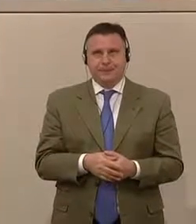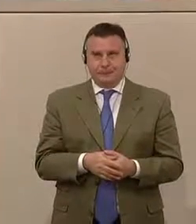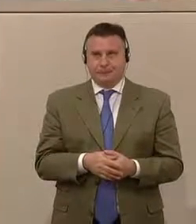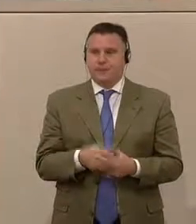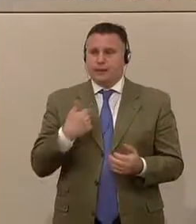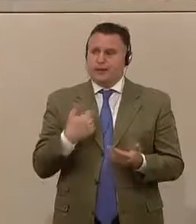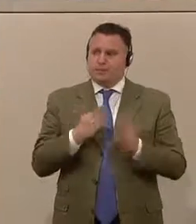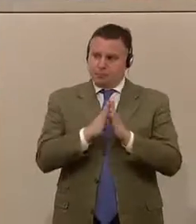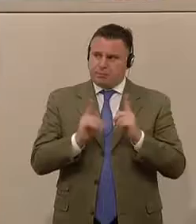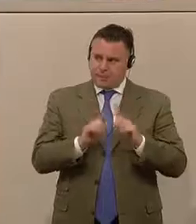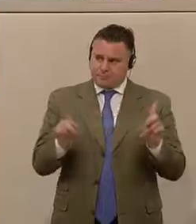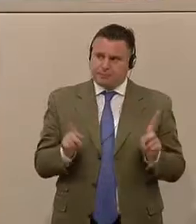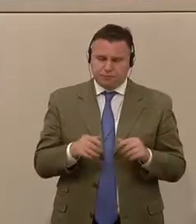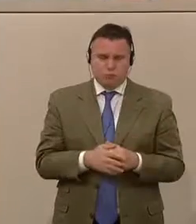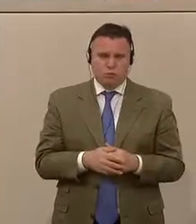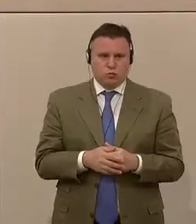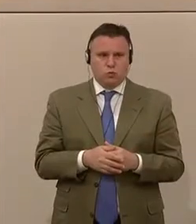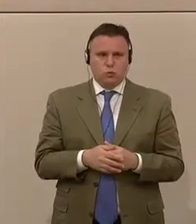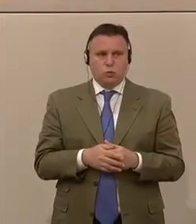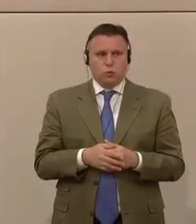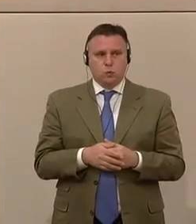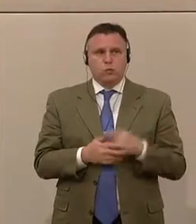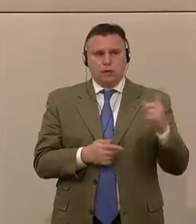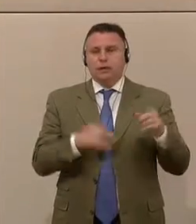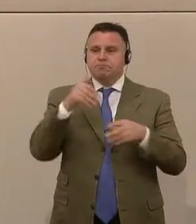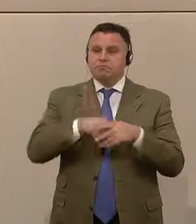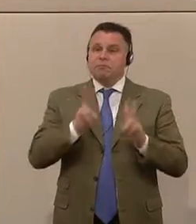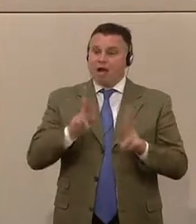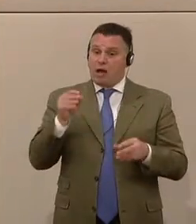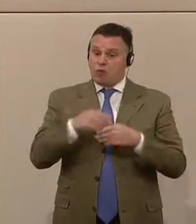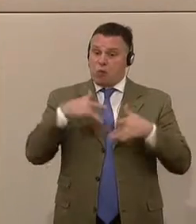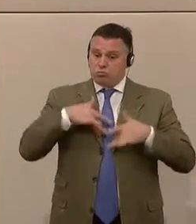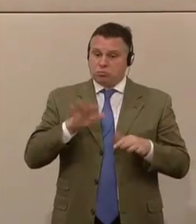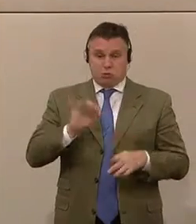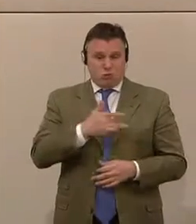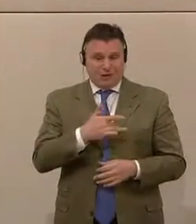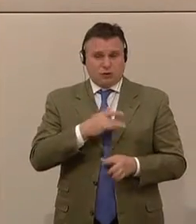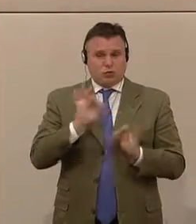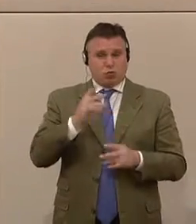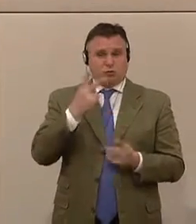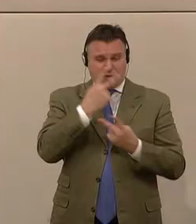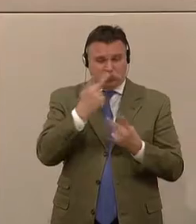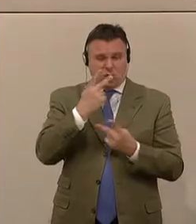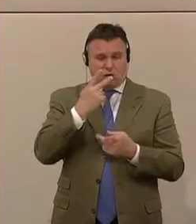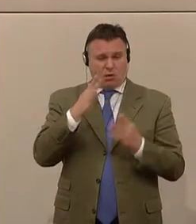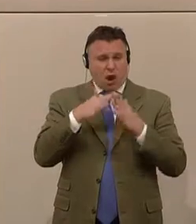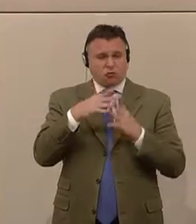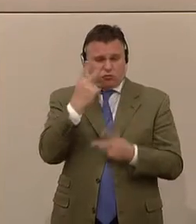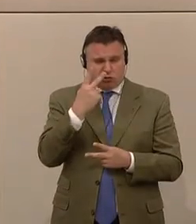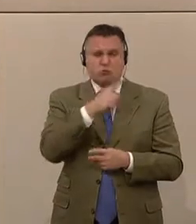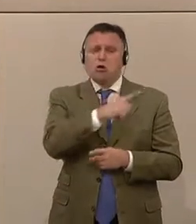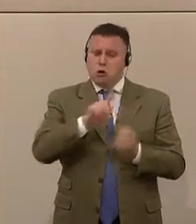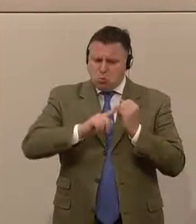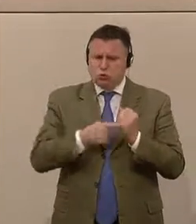darf ich Sie aufrufen, wenn auch ein Fünkchen Hausverstand und Herz vorhanden ist bei der Opposition, diesem